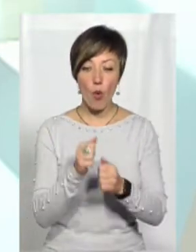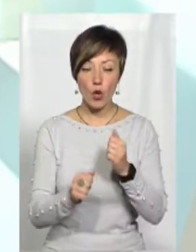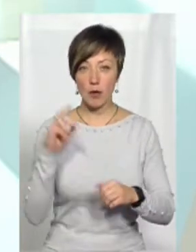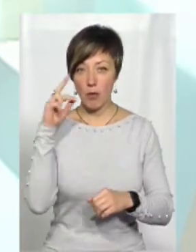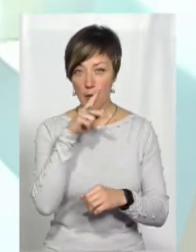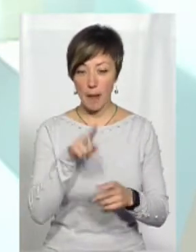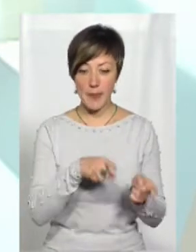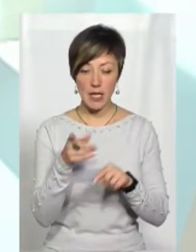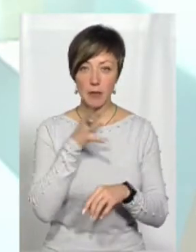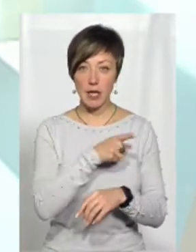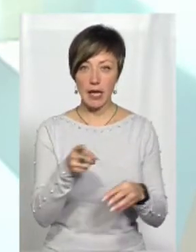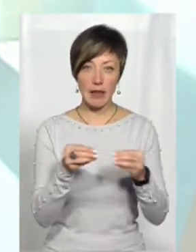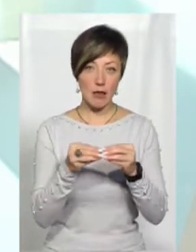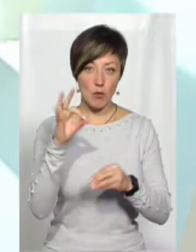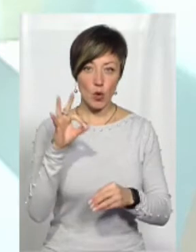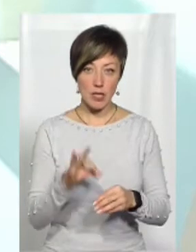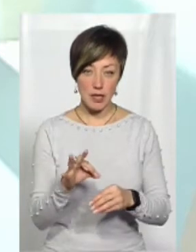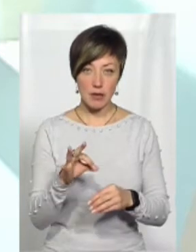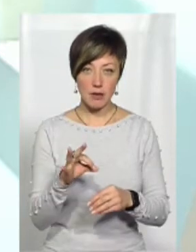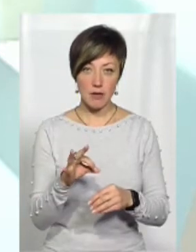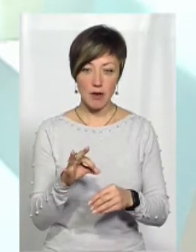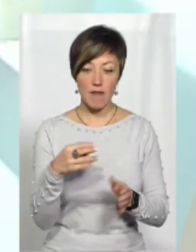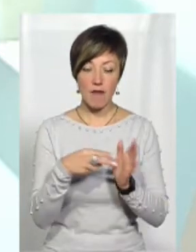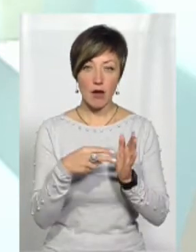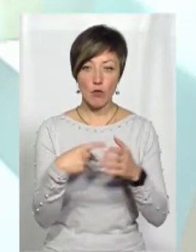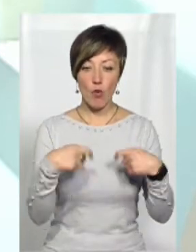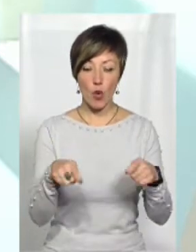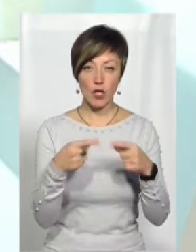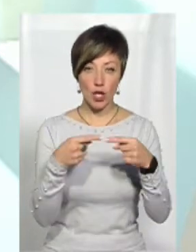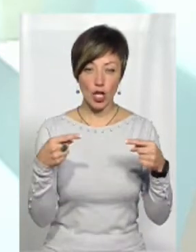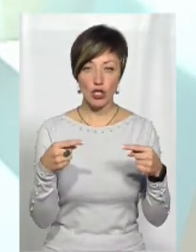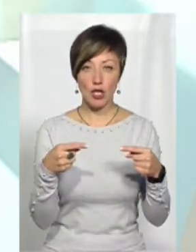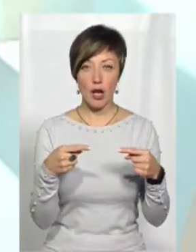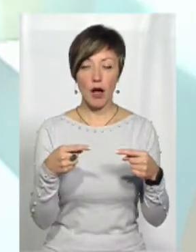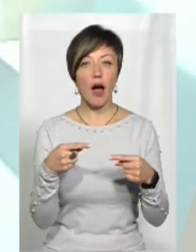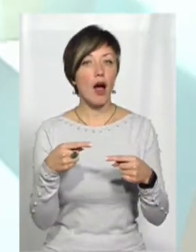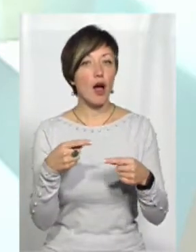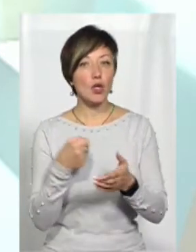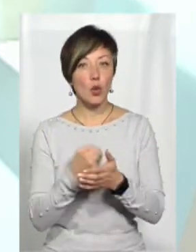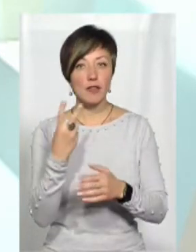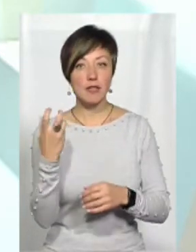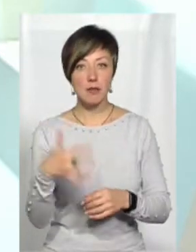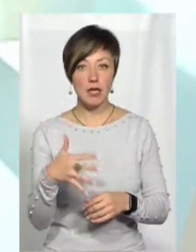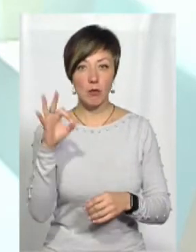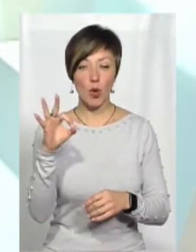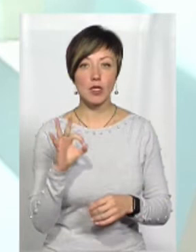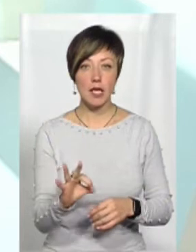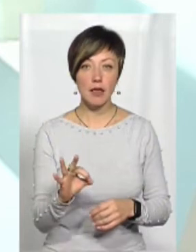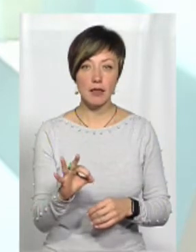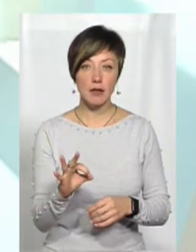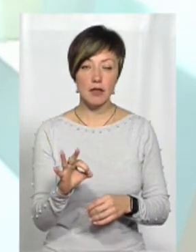помилка, перехідний період там, від 10% вартості проданої тої речі чи продукції до